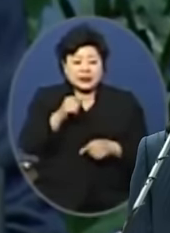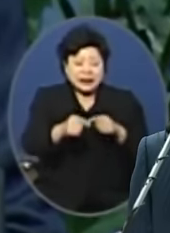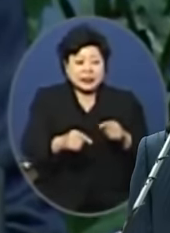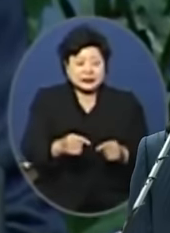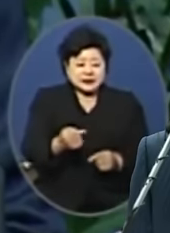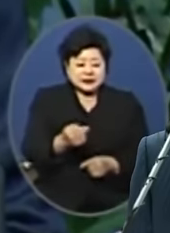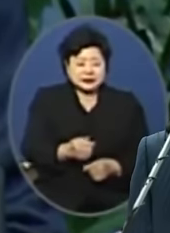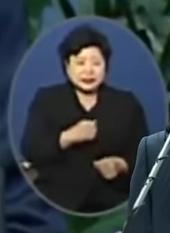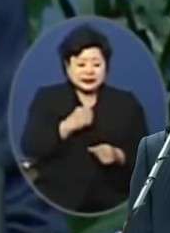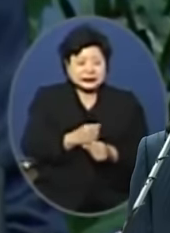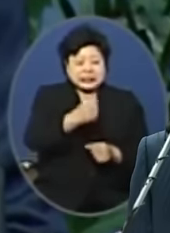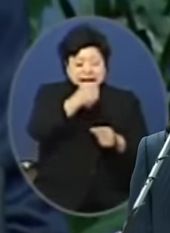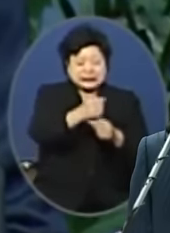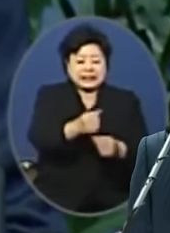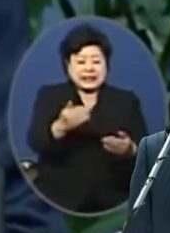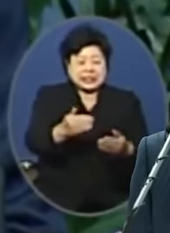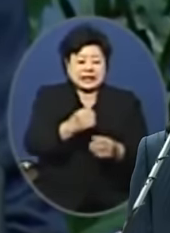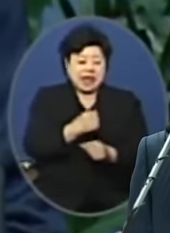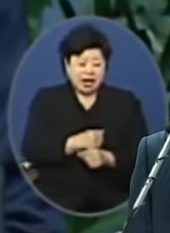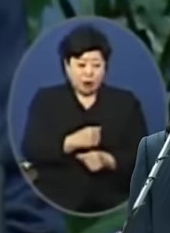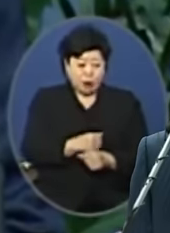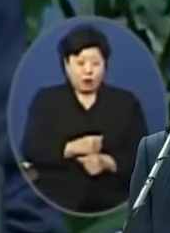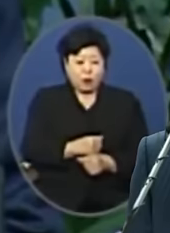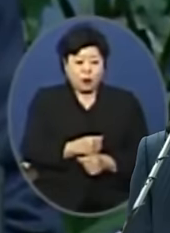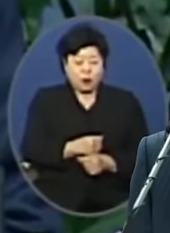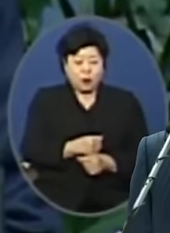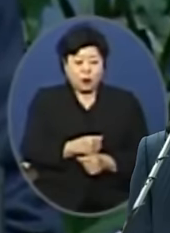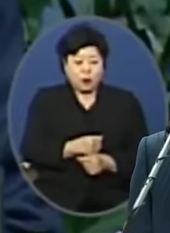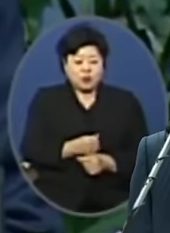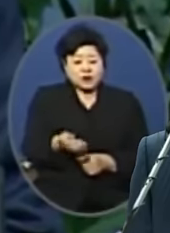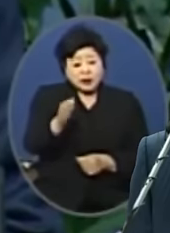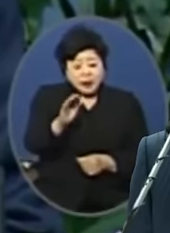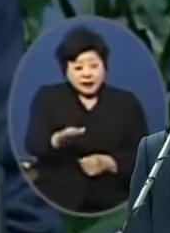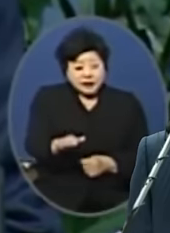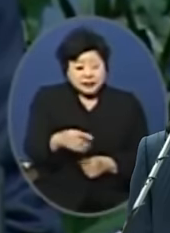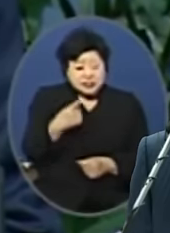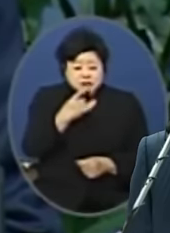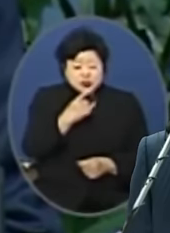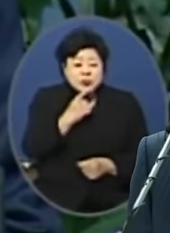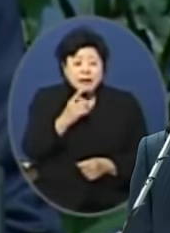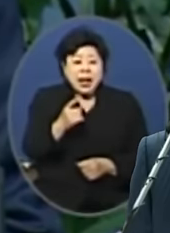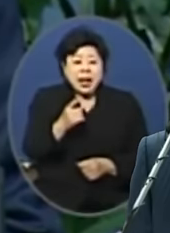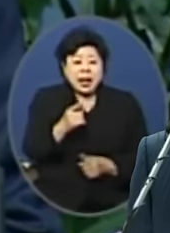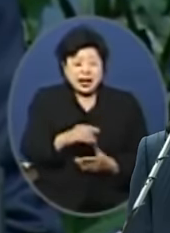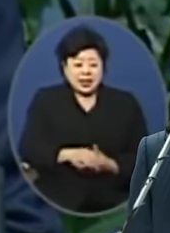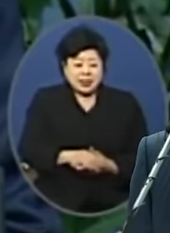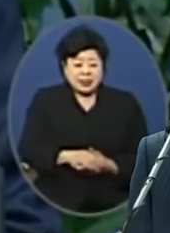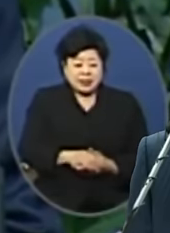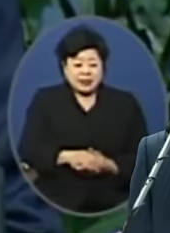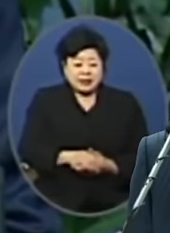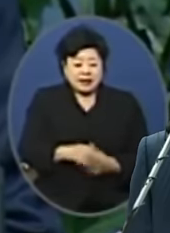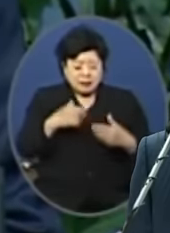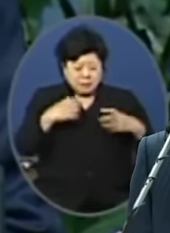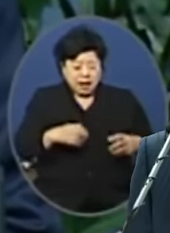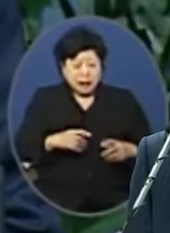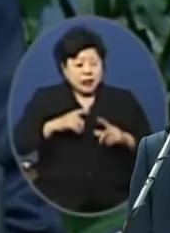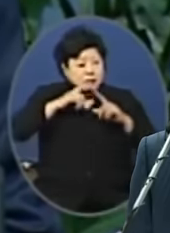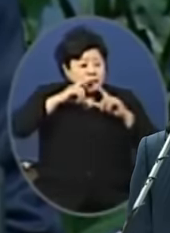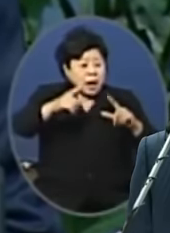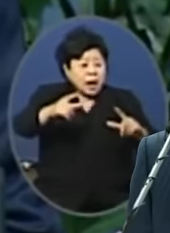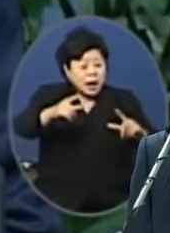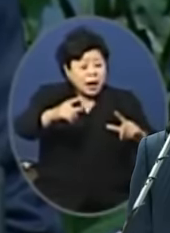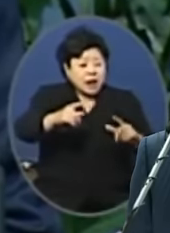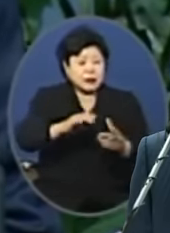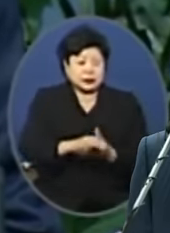생산적인 일을 늘 하는 것입니다. 그러나 입술의 말을 파괴적으로 해놓으면